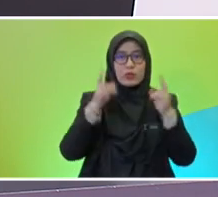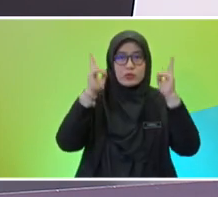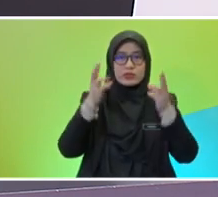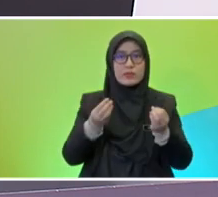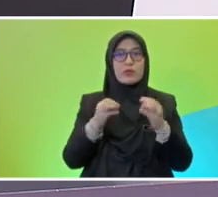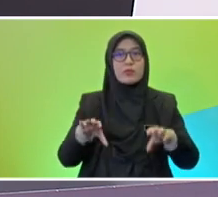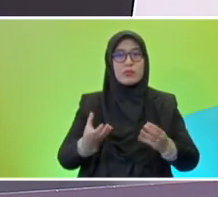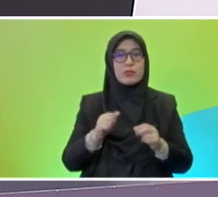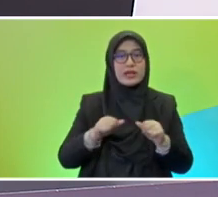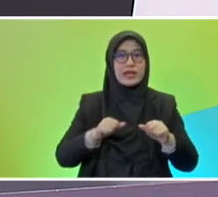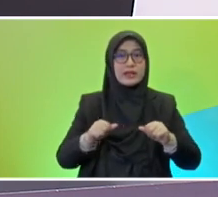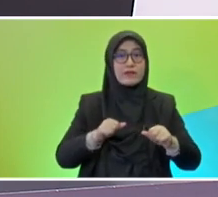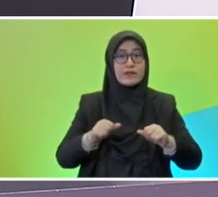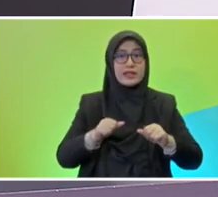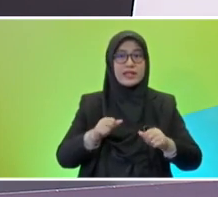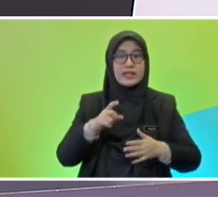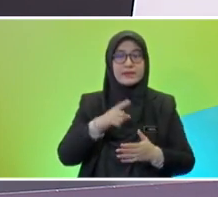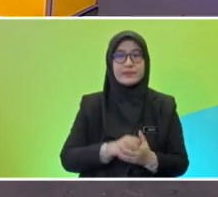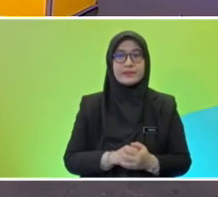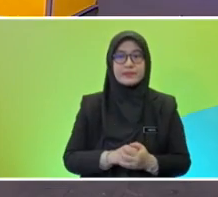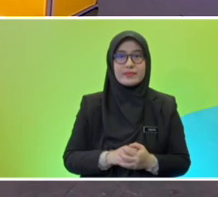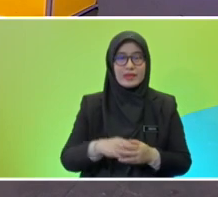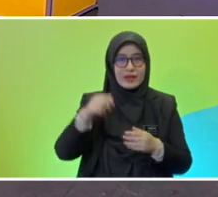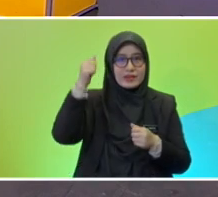sebentar yang tadi yang salah